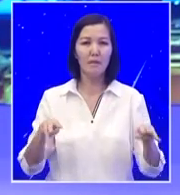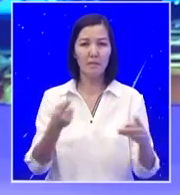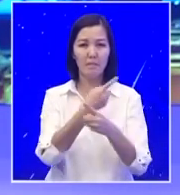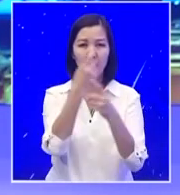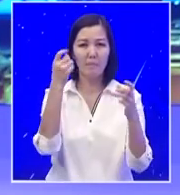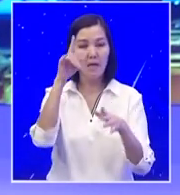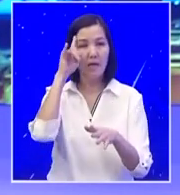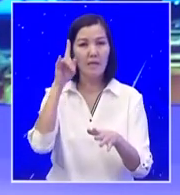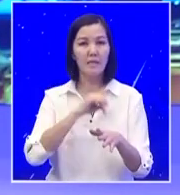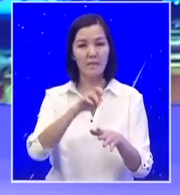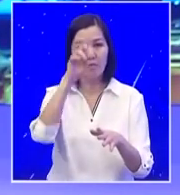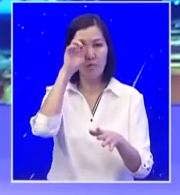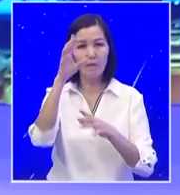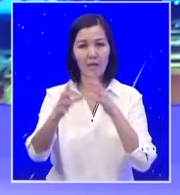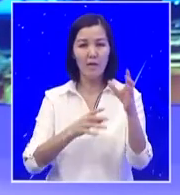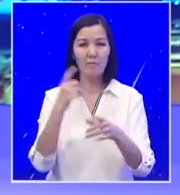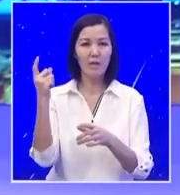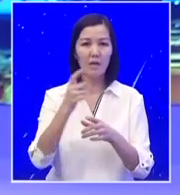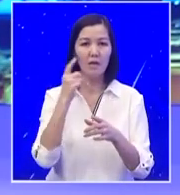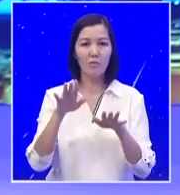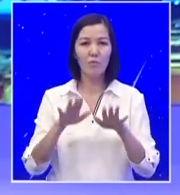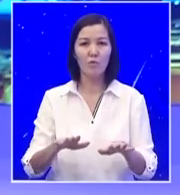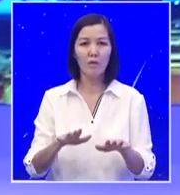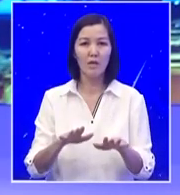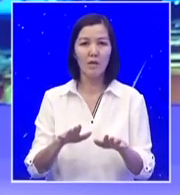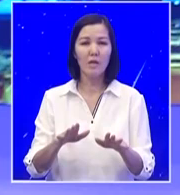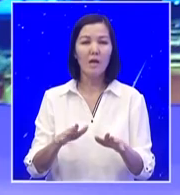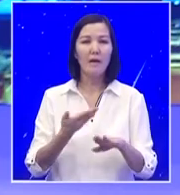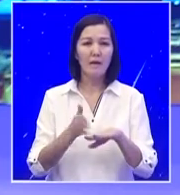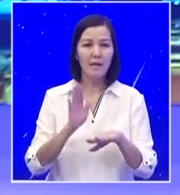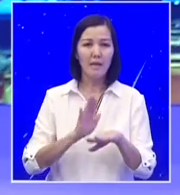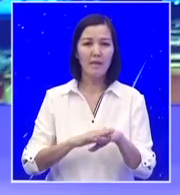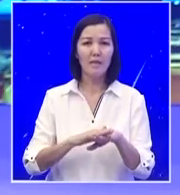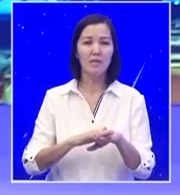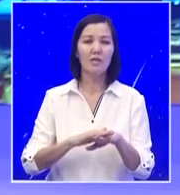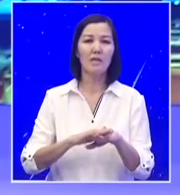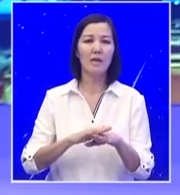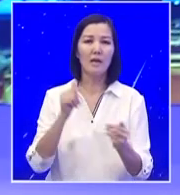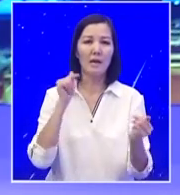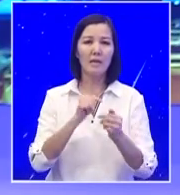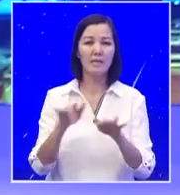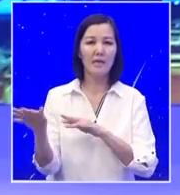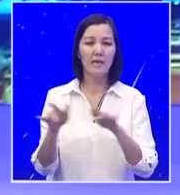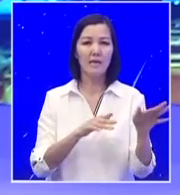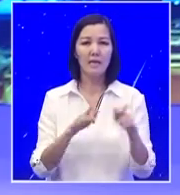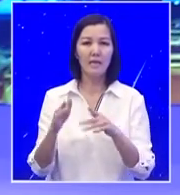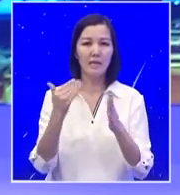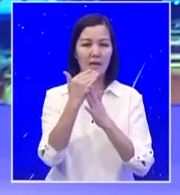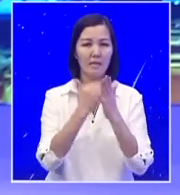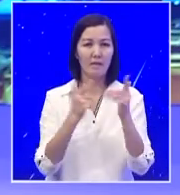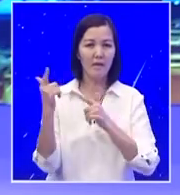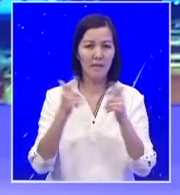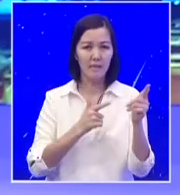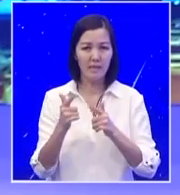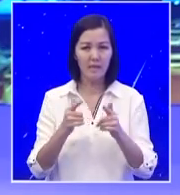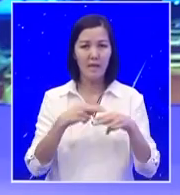мәлімдеді. Қазақстан үкіметі әлемдік экономикада орын алған күрделі жағдайға қарсы әрекет етудің бірнеше нұсқасын әзірледі. Қалыптасқан